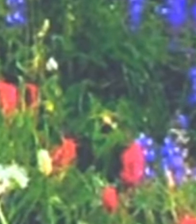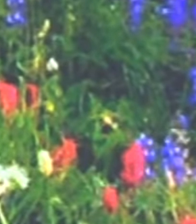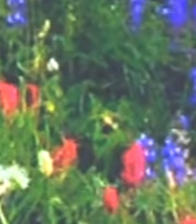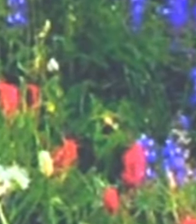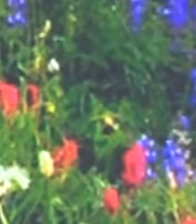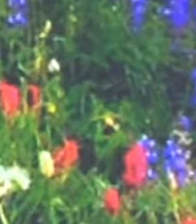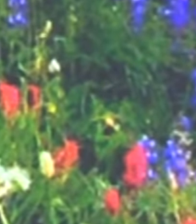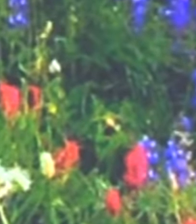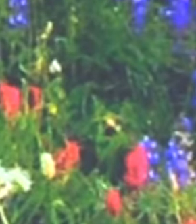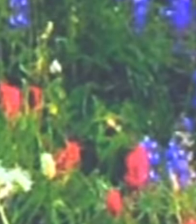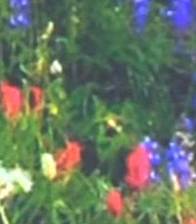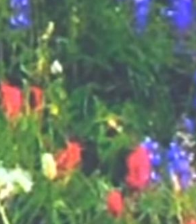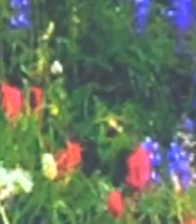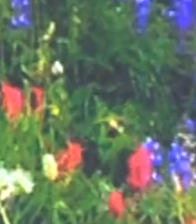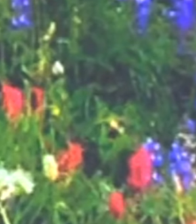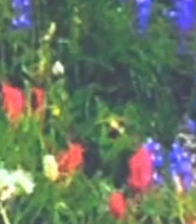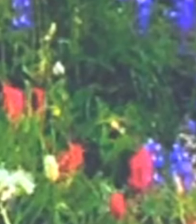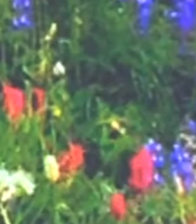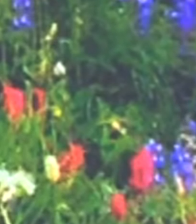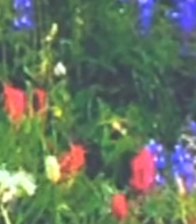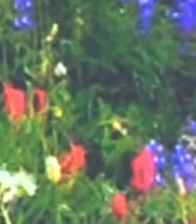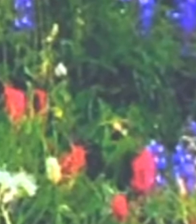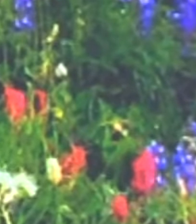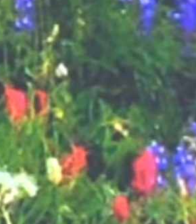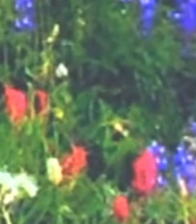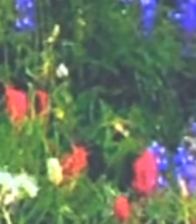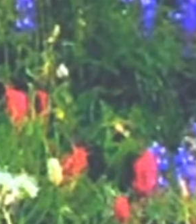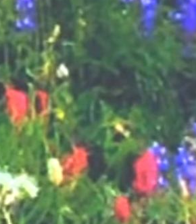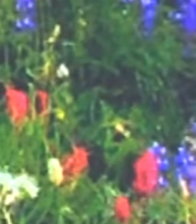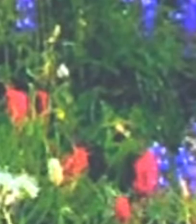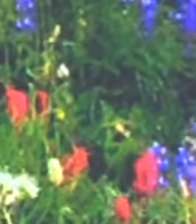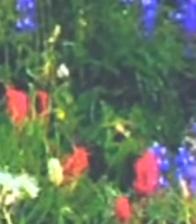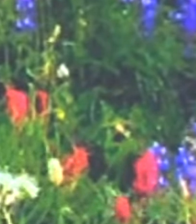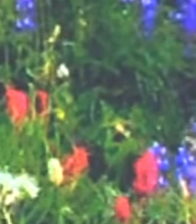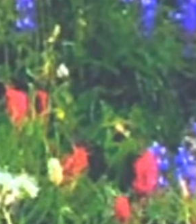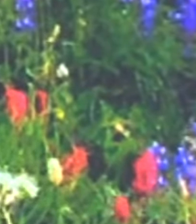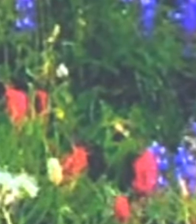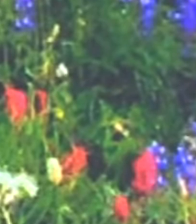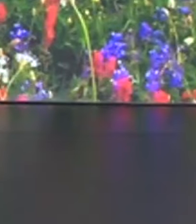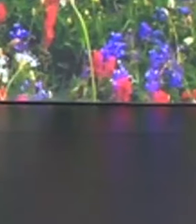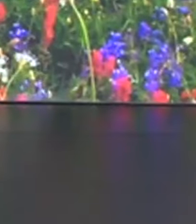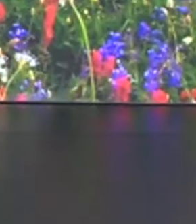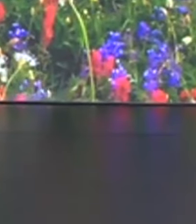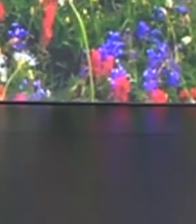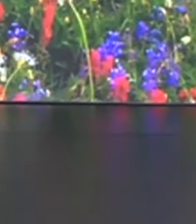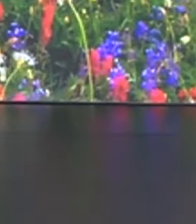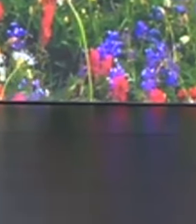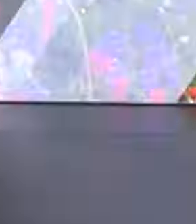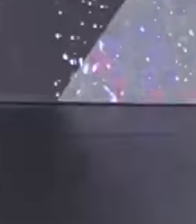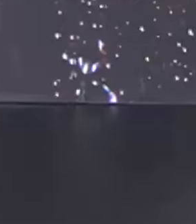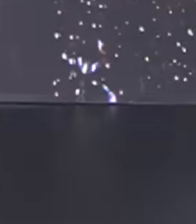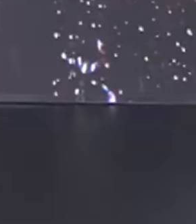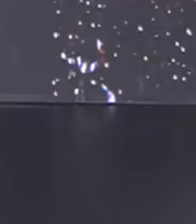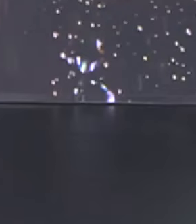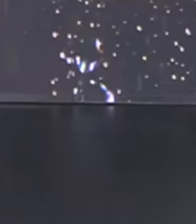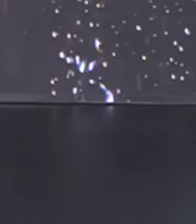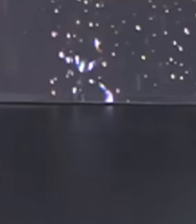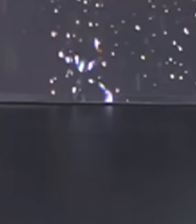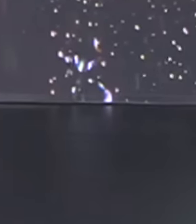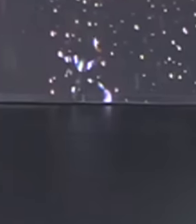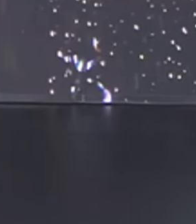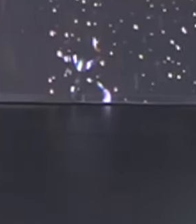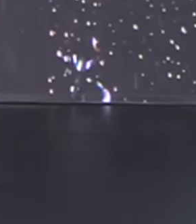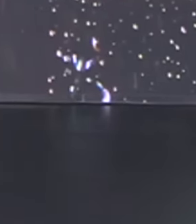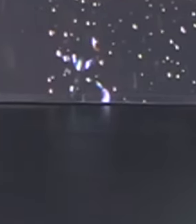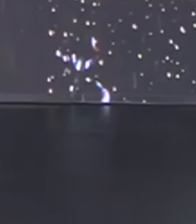түнде плюс 19, Өскеменде күндіз 32 градус ыстық, түнде 13 градус жылы болады. Батыстың басым бөлігінде жауын жауады,